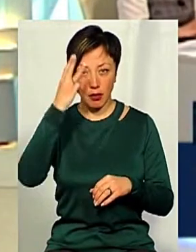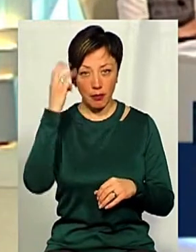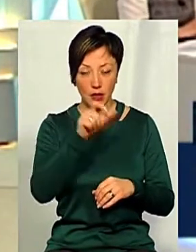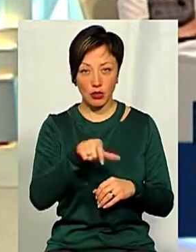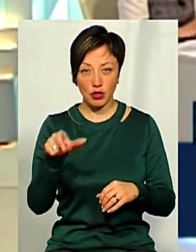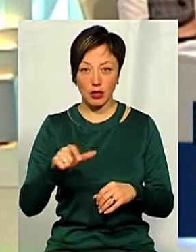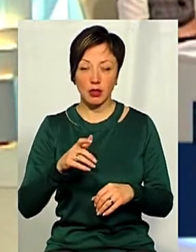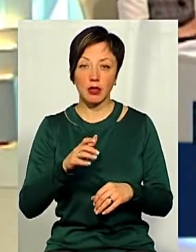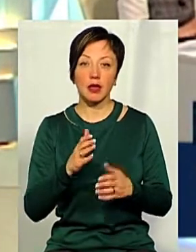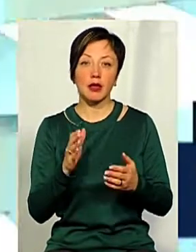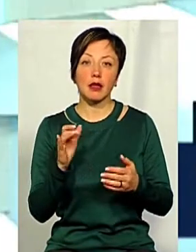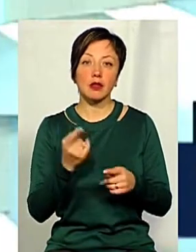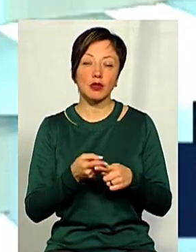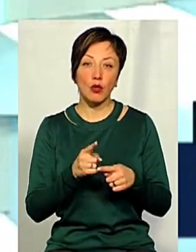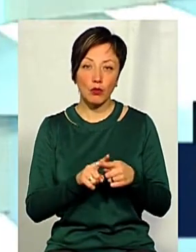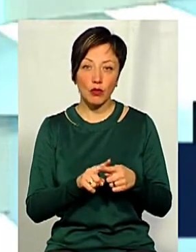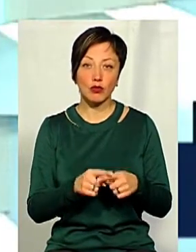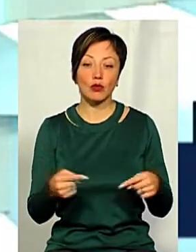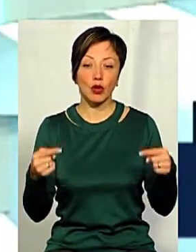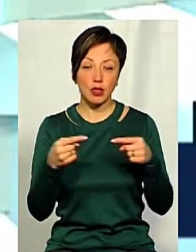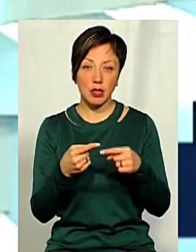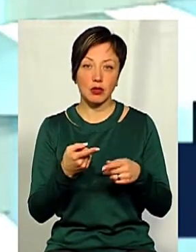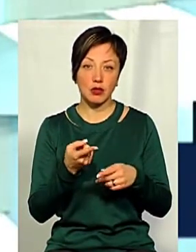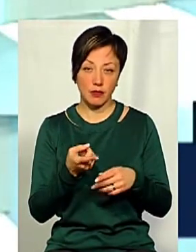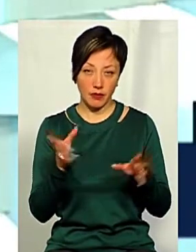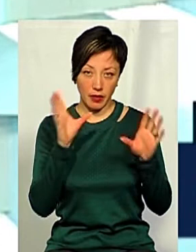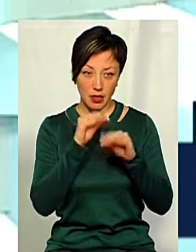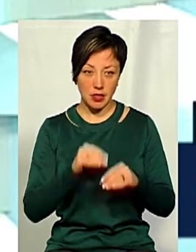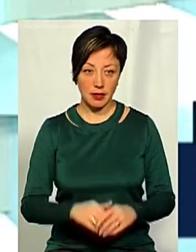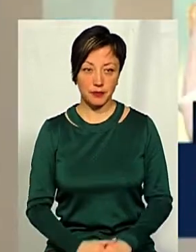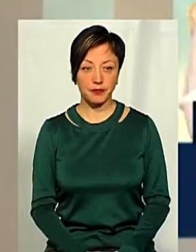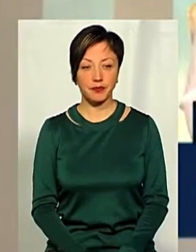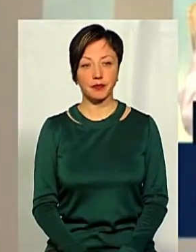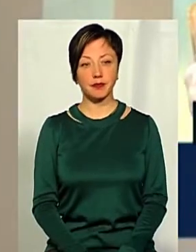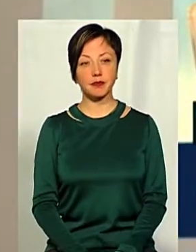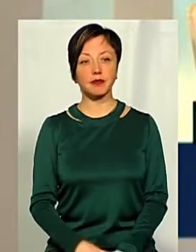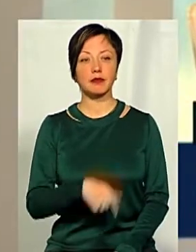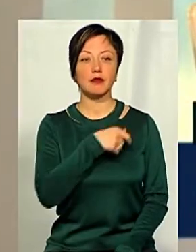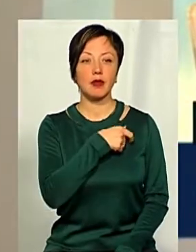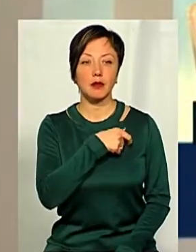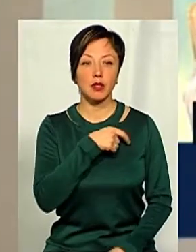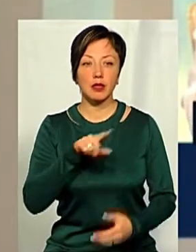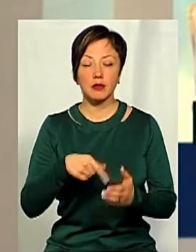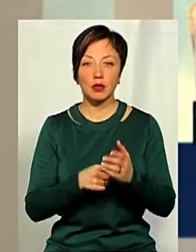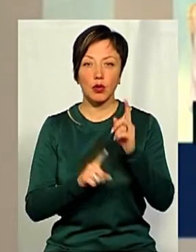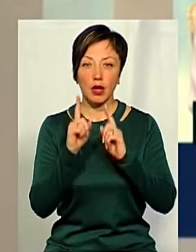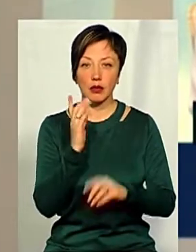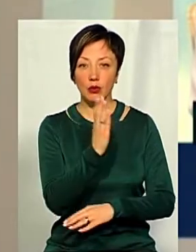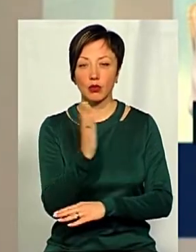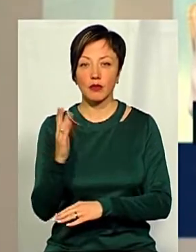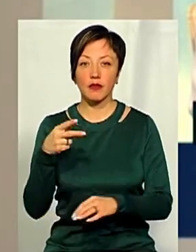для наших мешканців, то однозначно це вдасться. Депутати Хмельницької міської ради проголосували